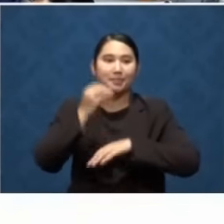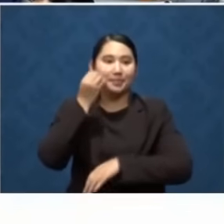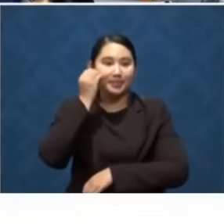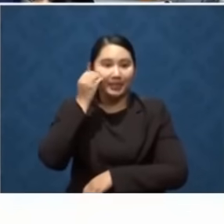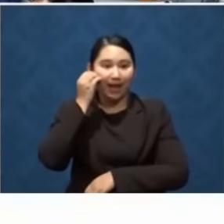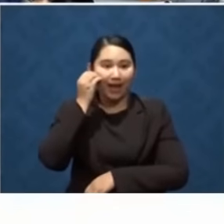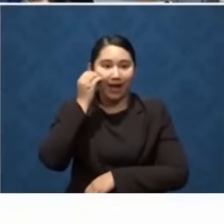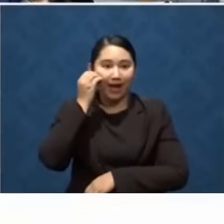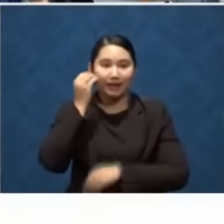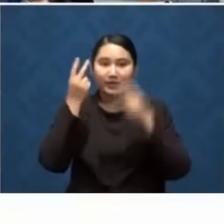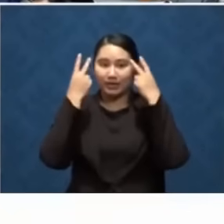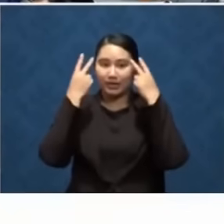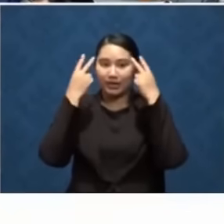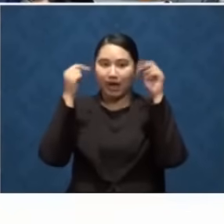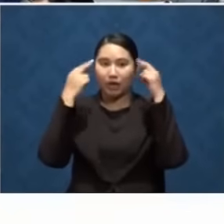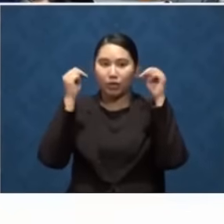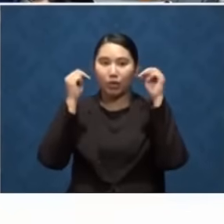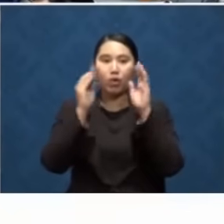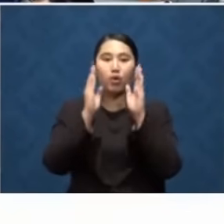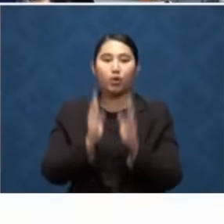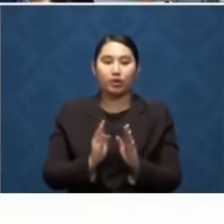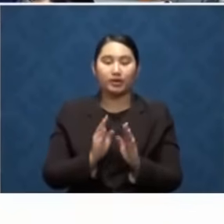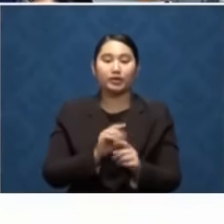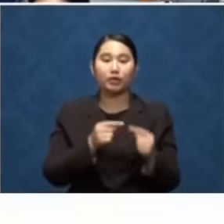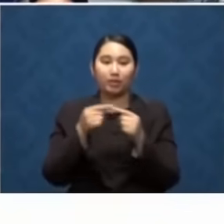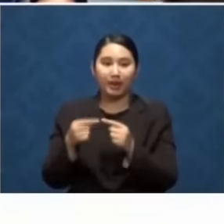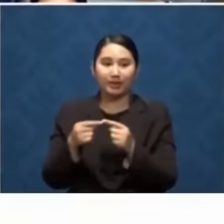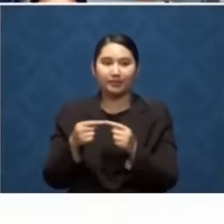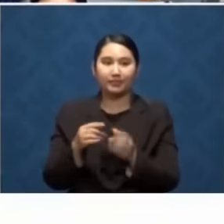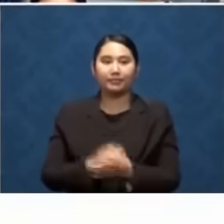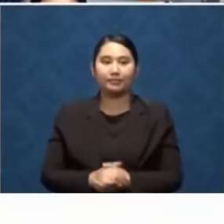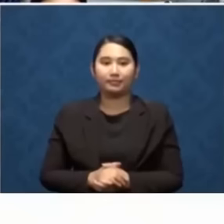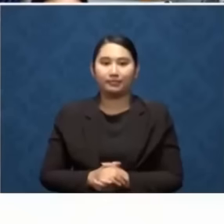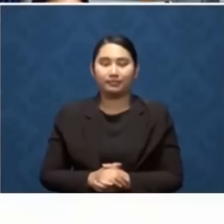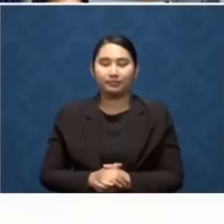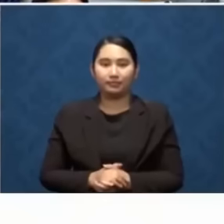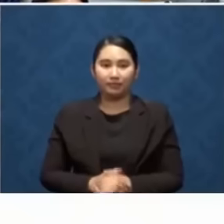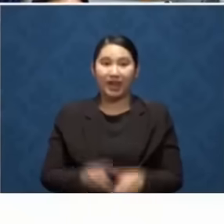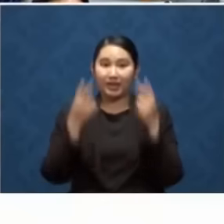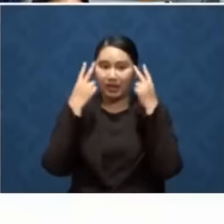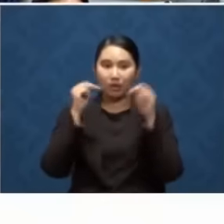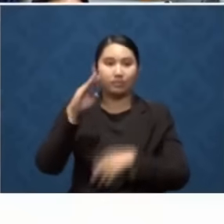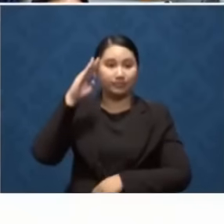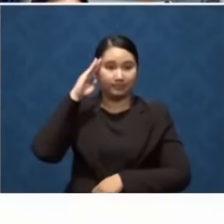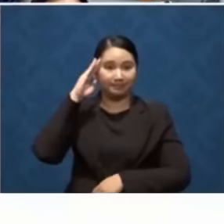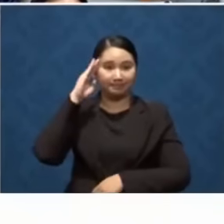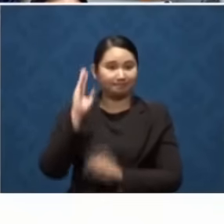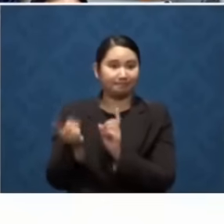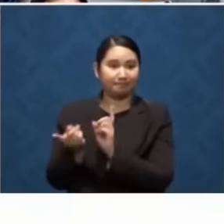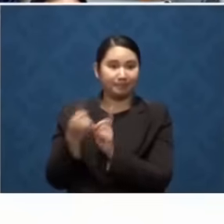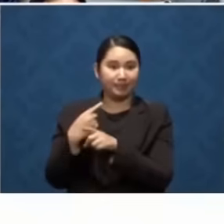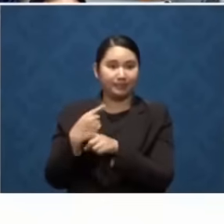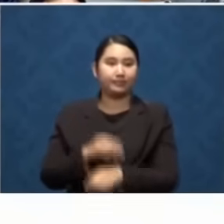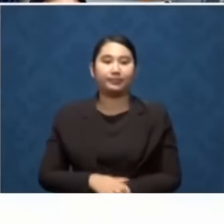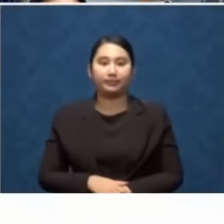ขอให้ตั้งสติและมองการไกลในสถานการณ์ปัจจุบันเพื่อให้สถาบันดำรงอยู่ภายใต้ความเปลี่ยนแปลงให้ตัดสินใจตาม